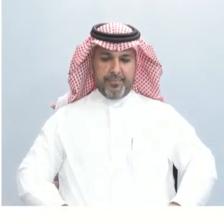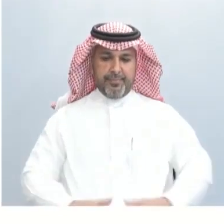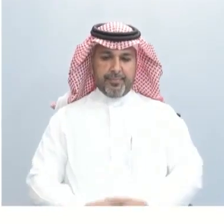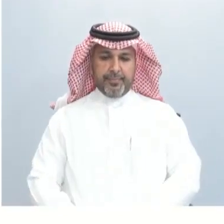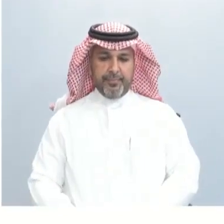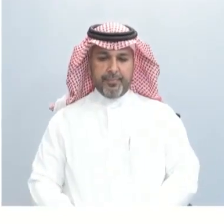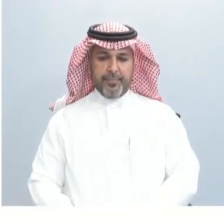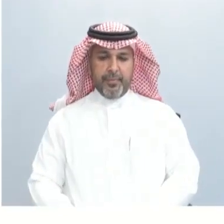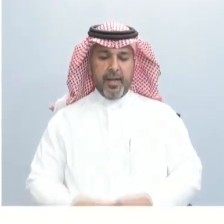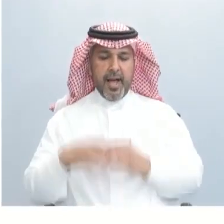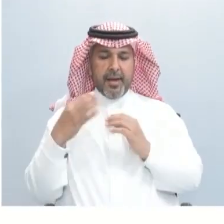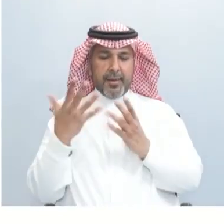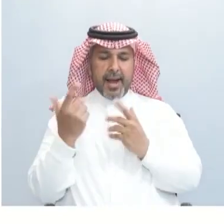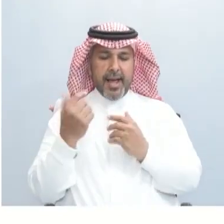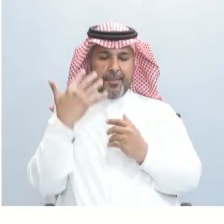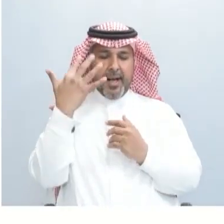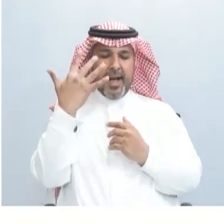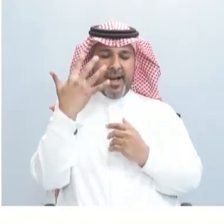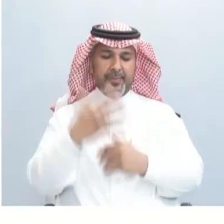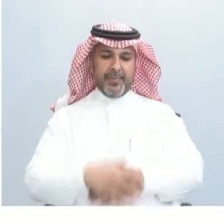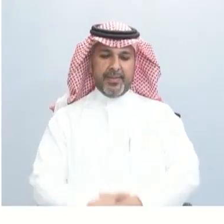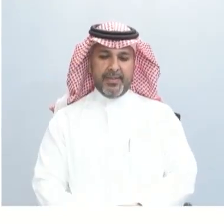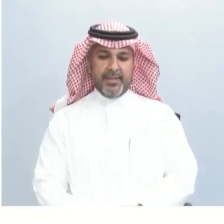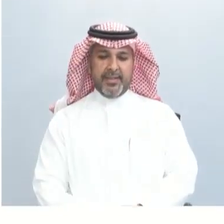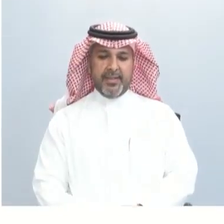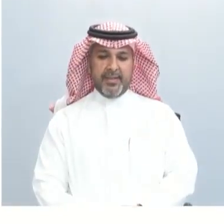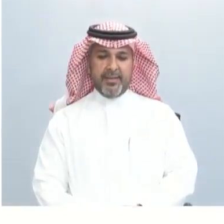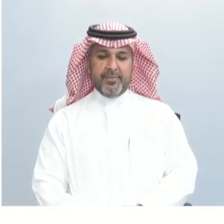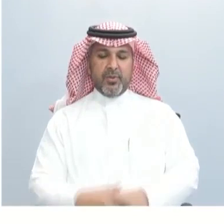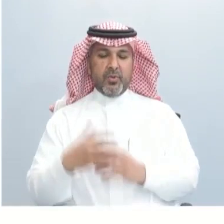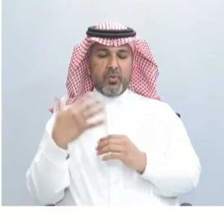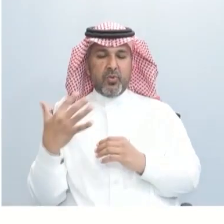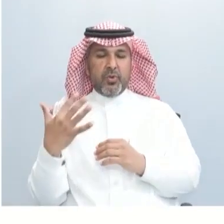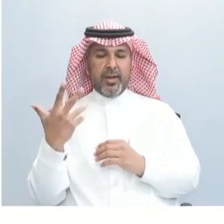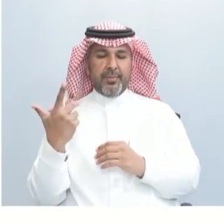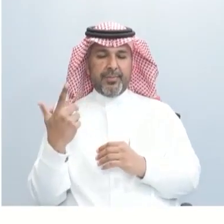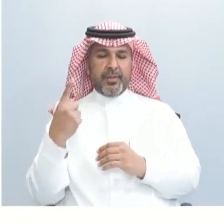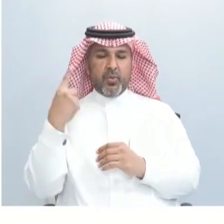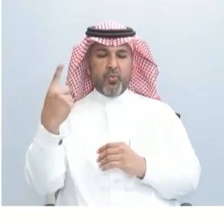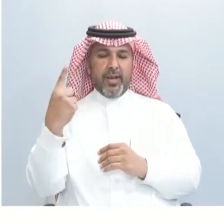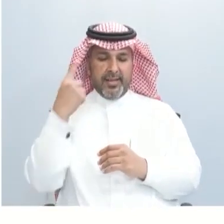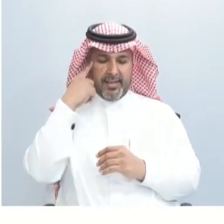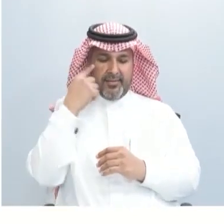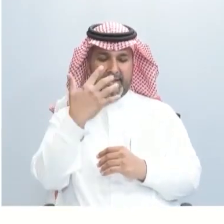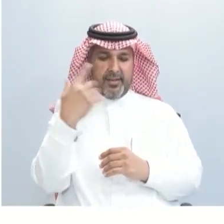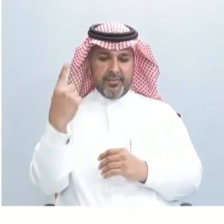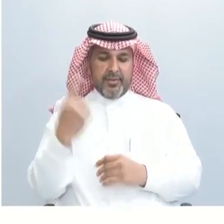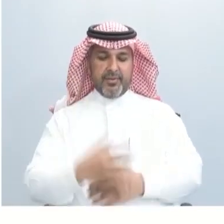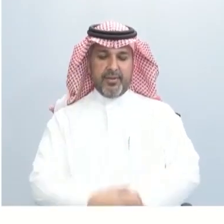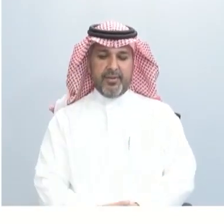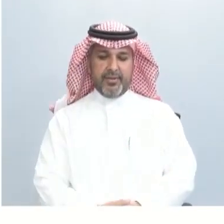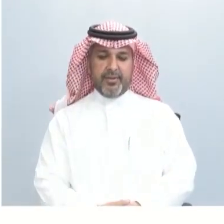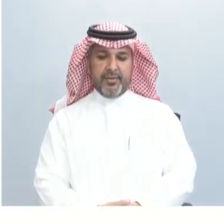جوائز ثم عندنا لاربع جوائز ثم عندنا لخمس جوائز اللي هي طبعا بتكون واحد وهنا بتكون